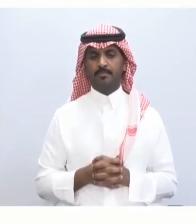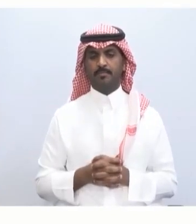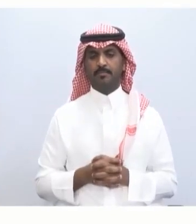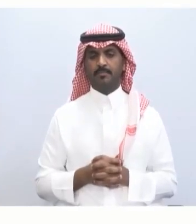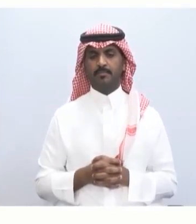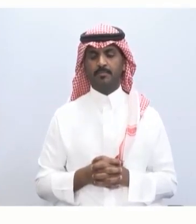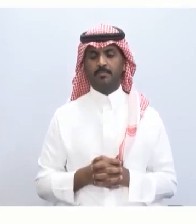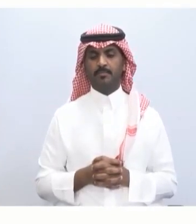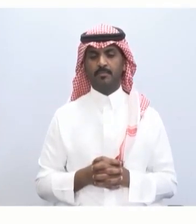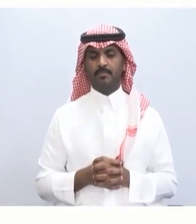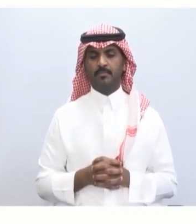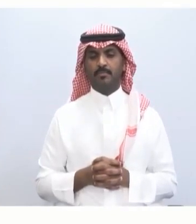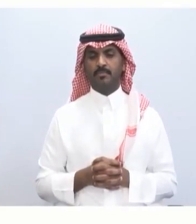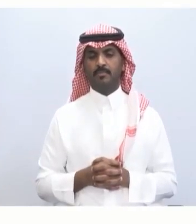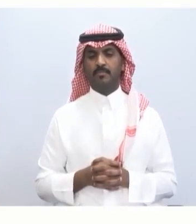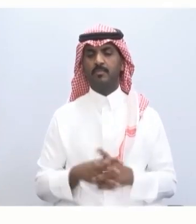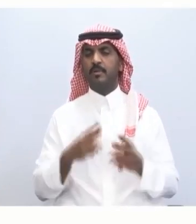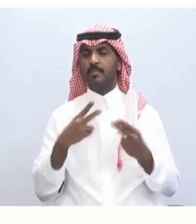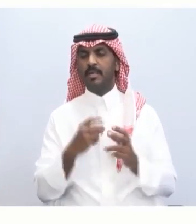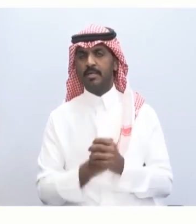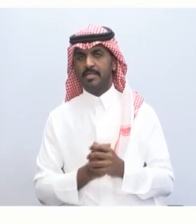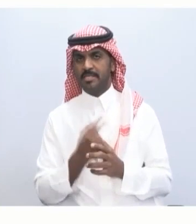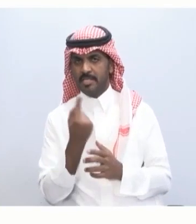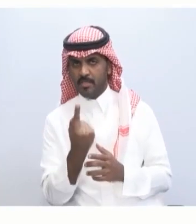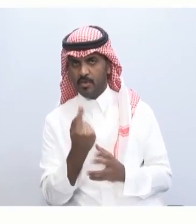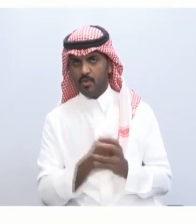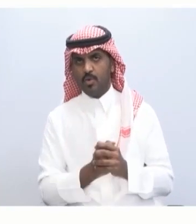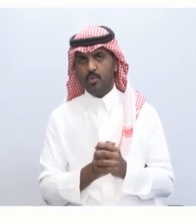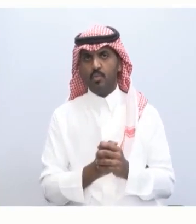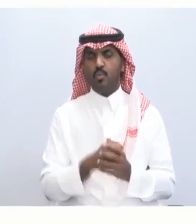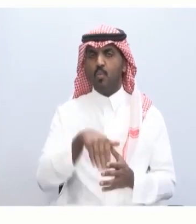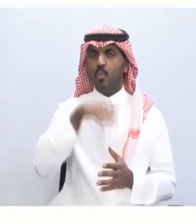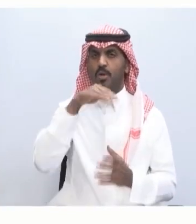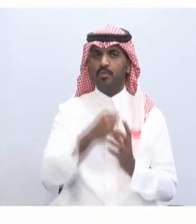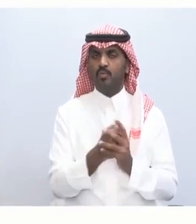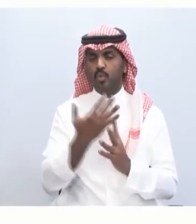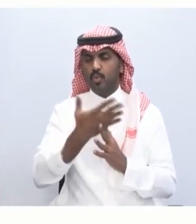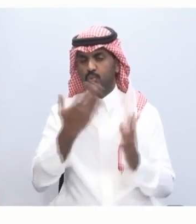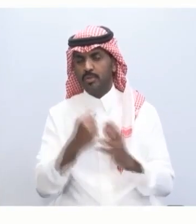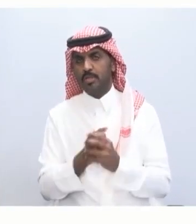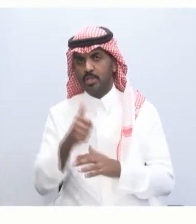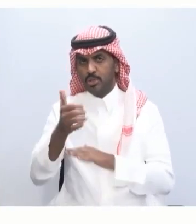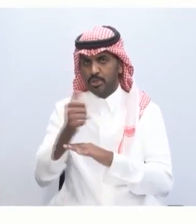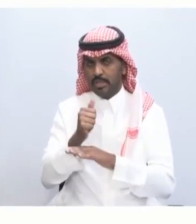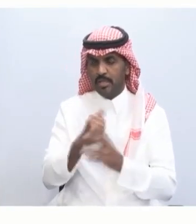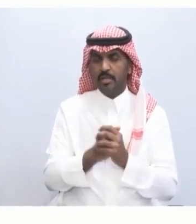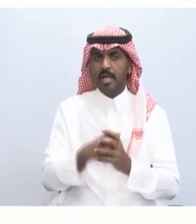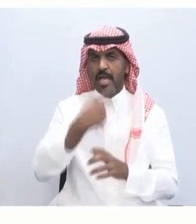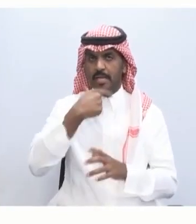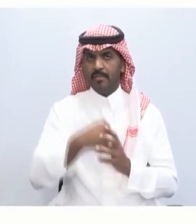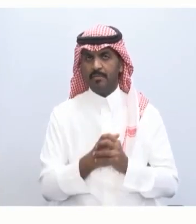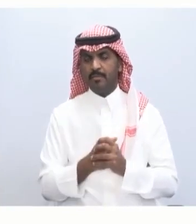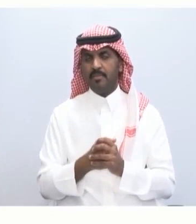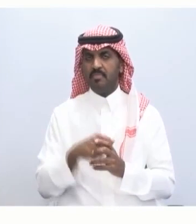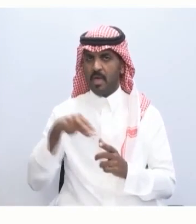الثالثه في البدايه استاذن والده للخروج لاسترداد الرياض استاذن